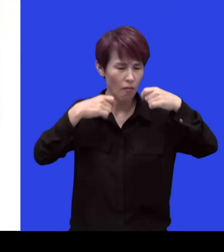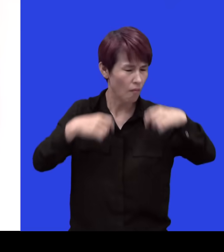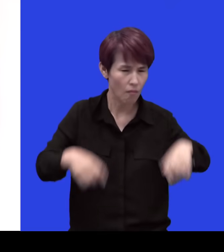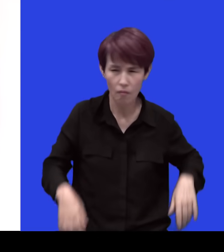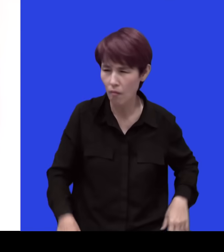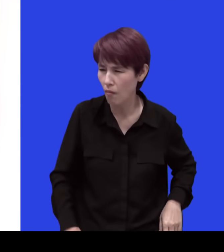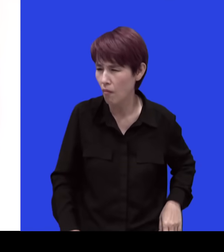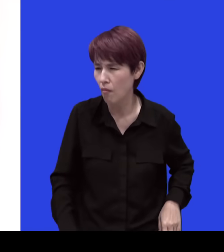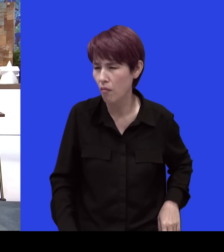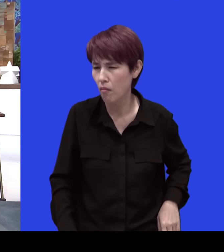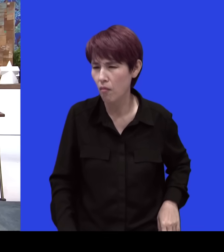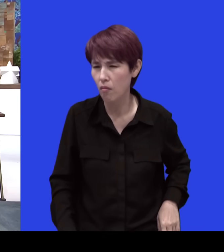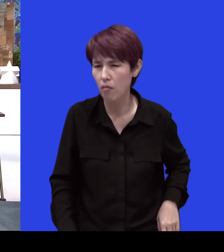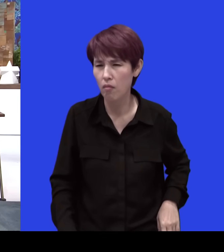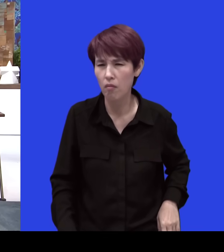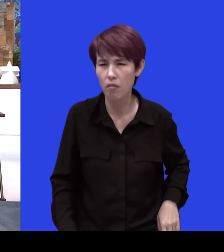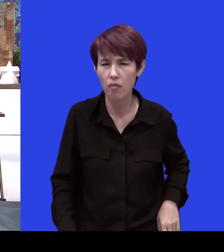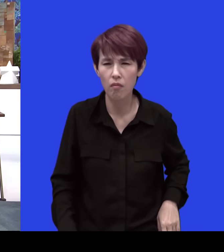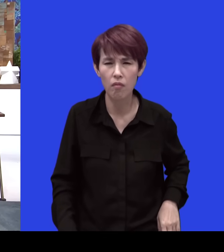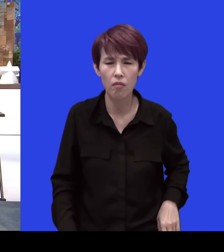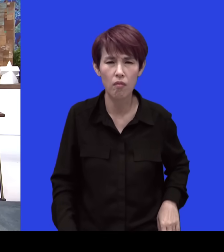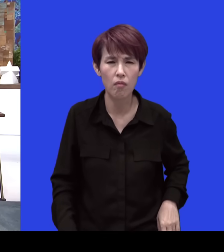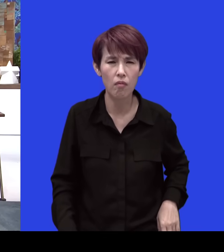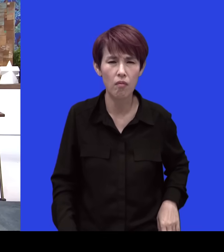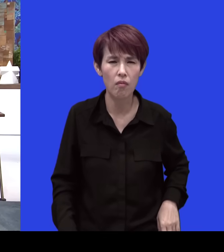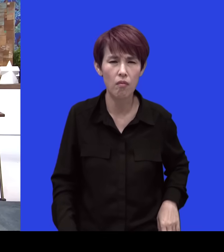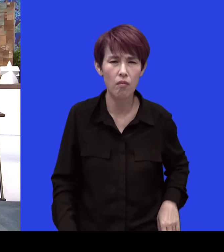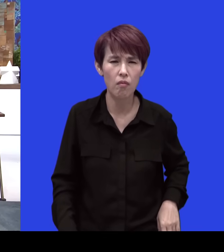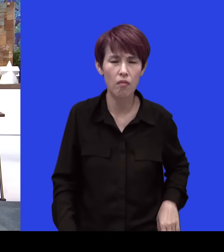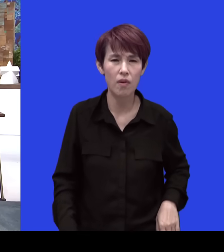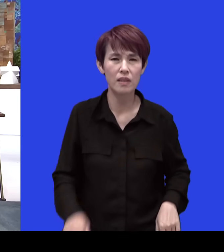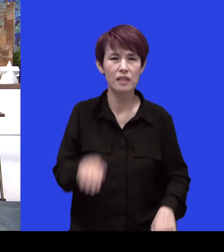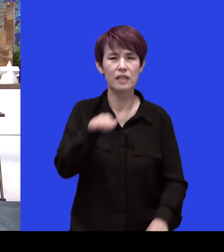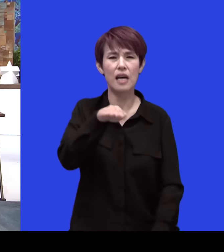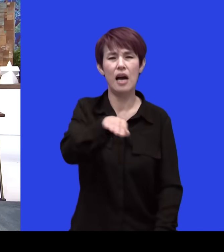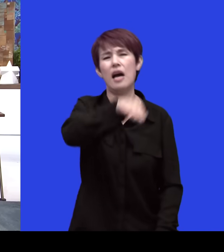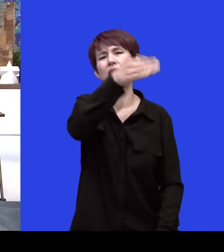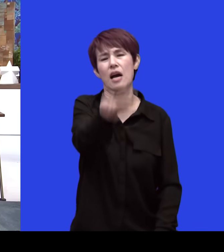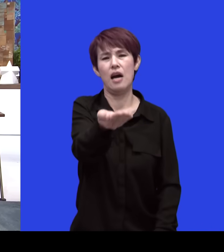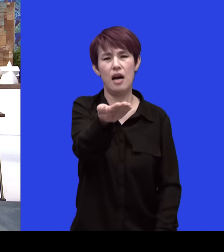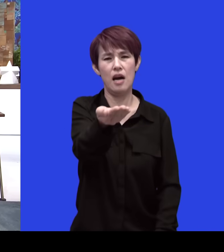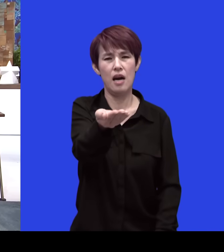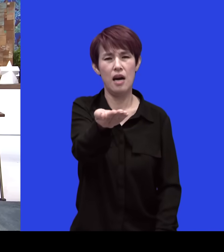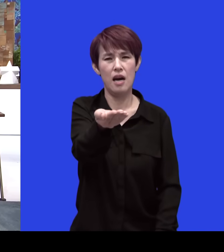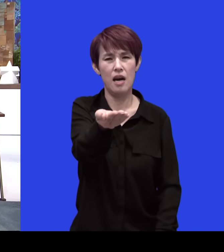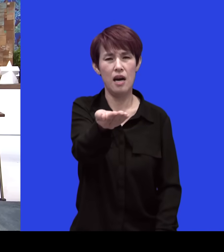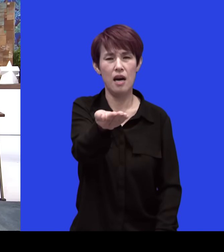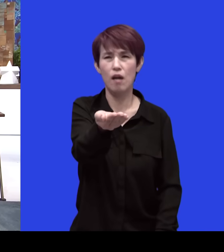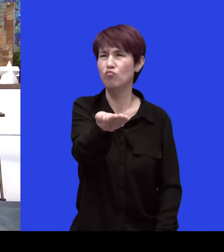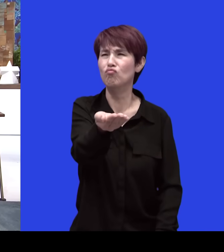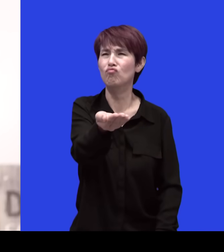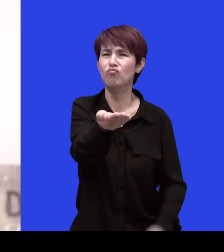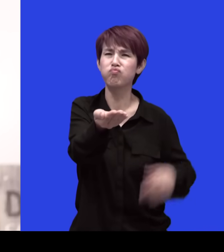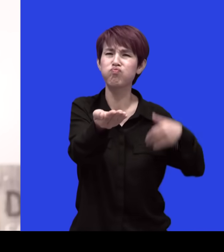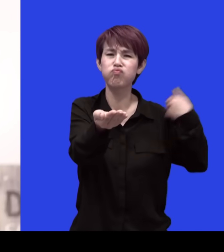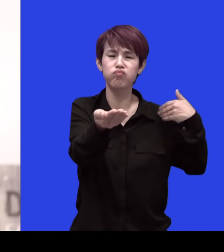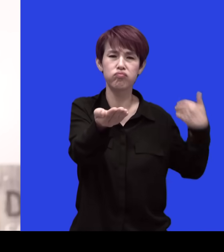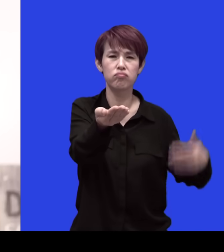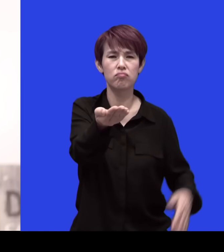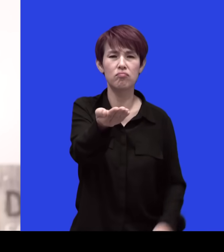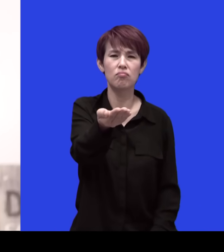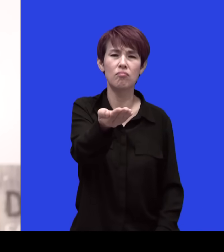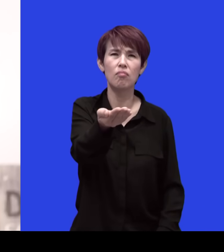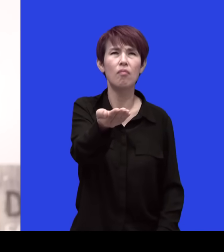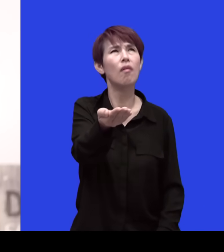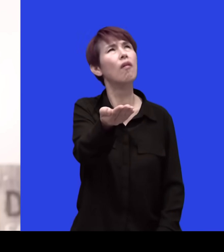그리고 내가 앞차에 있는데 이게 뒤집혀 있으니까. 네. 그 뭐 뒤집혀 있는지 그때는 그것도 모르고 네.